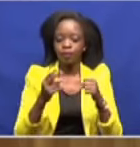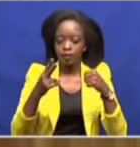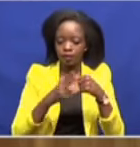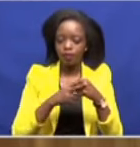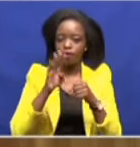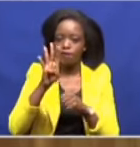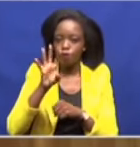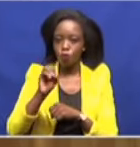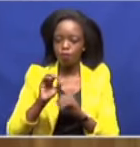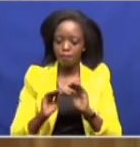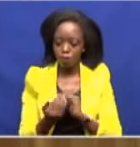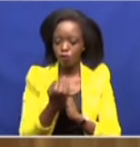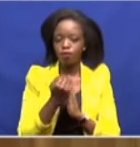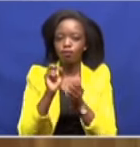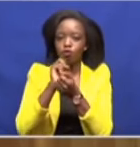saa 1 na robo asubuhi,